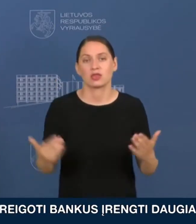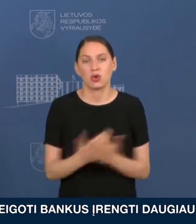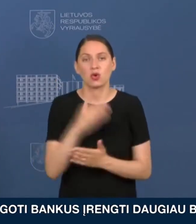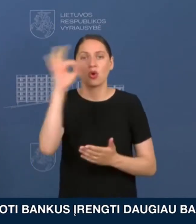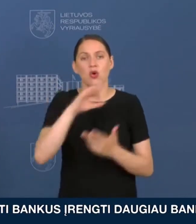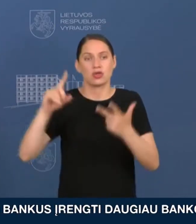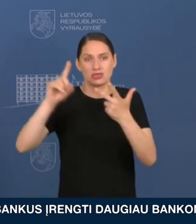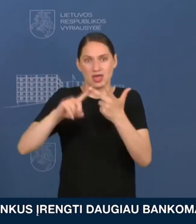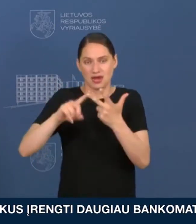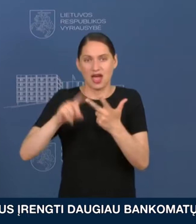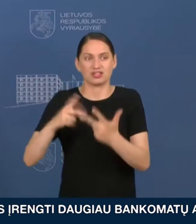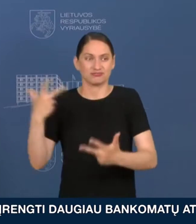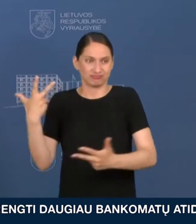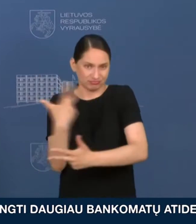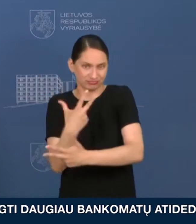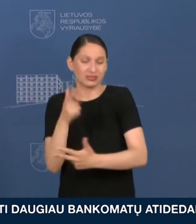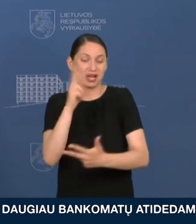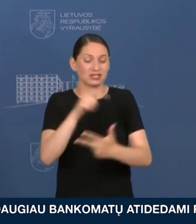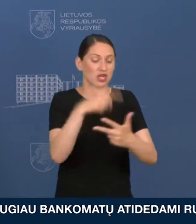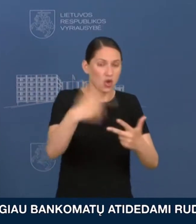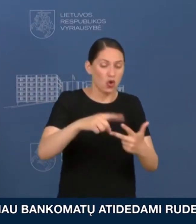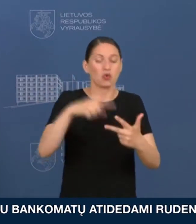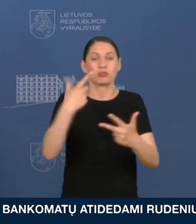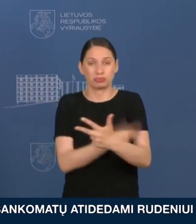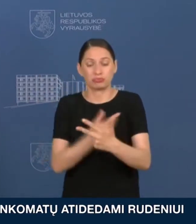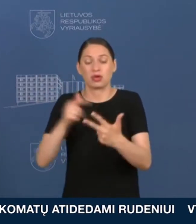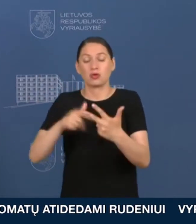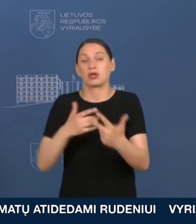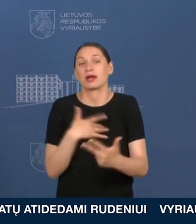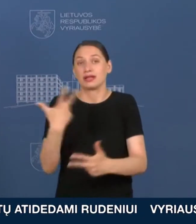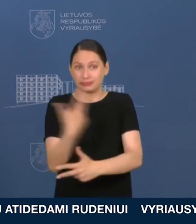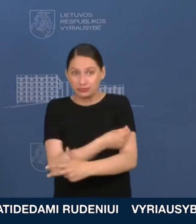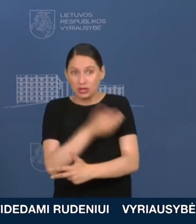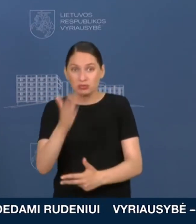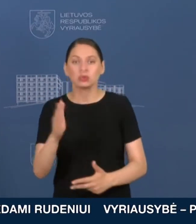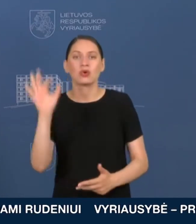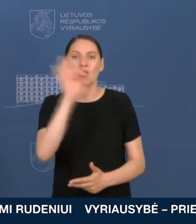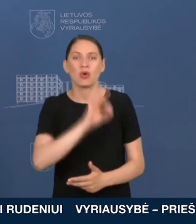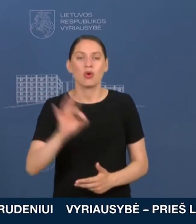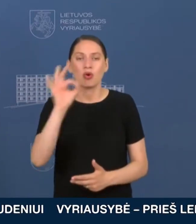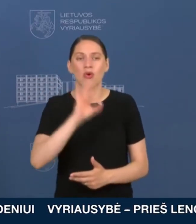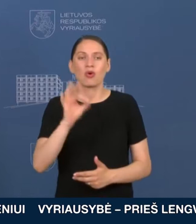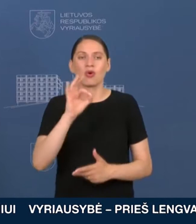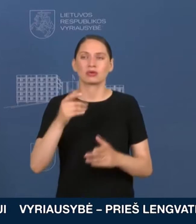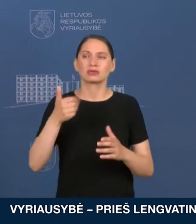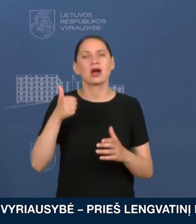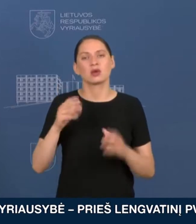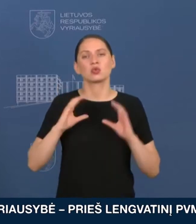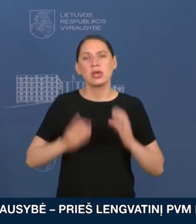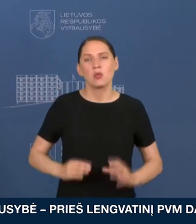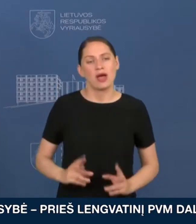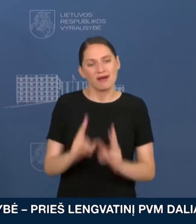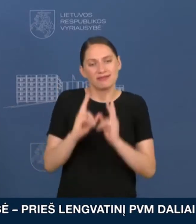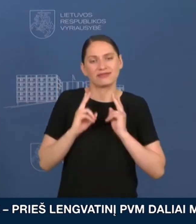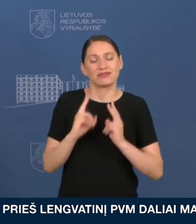perskiepimą jau tų žmonių, kurie skiepus gavo pirmiausia, tai yra apie imuniteto palaikymą, bet visą tai